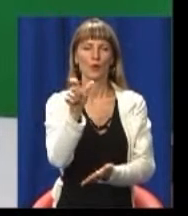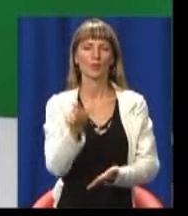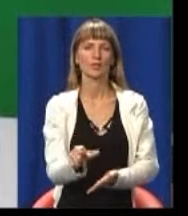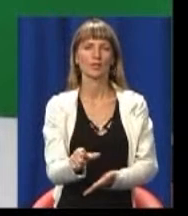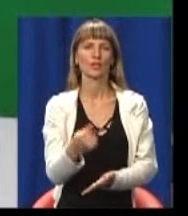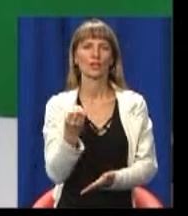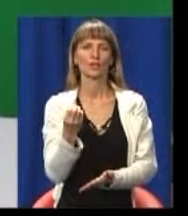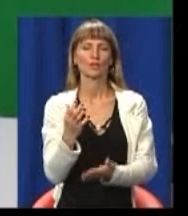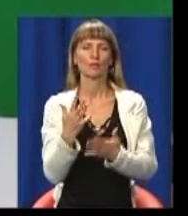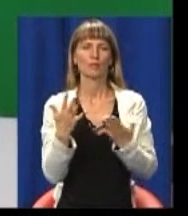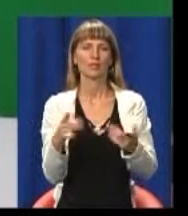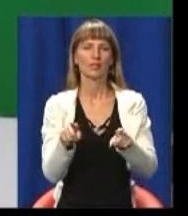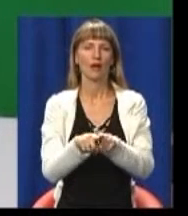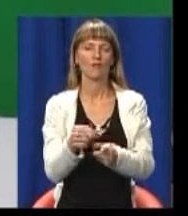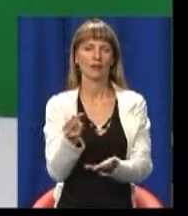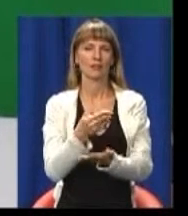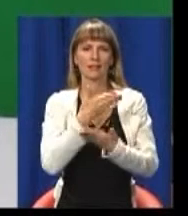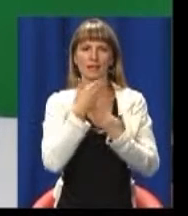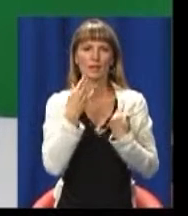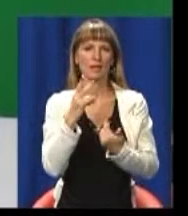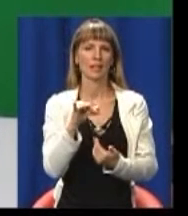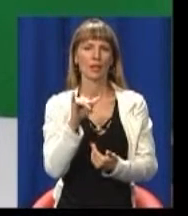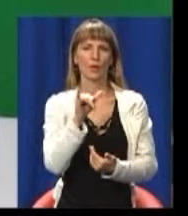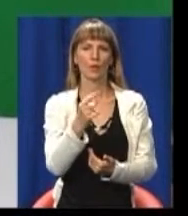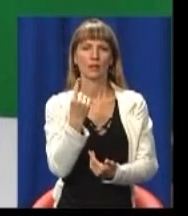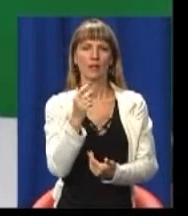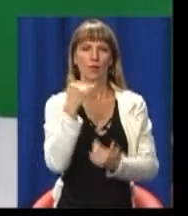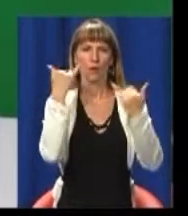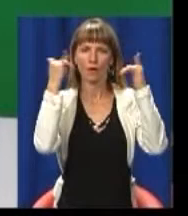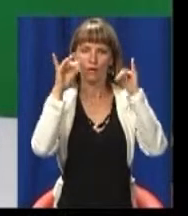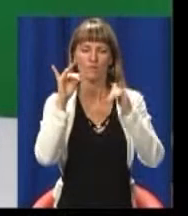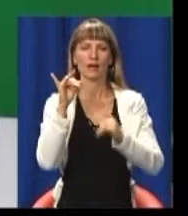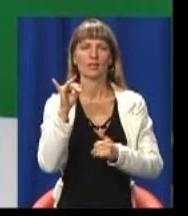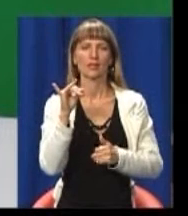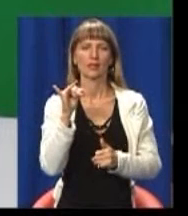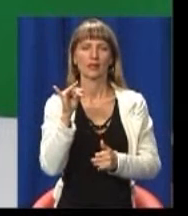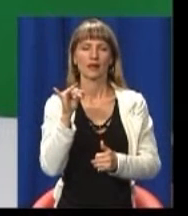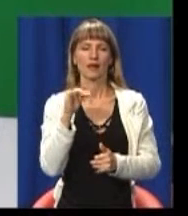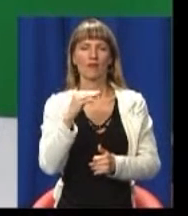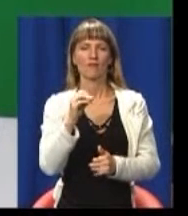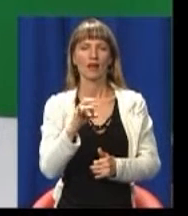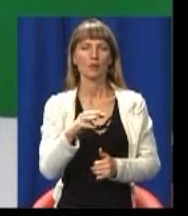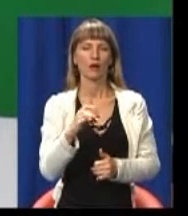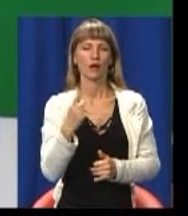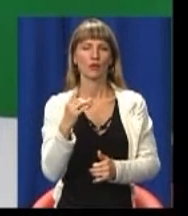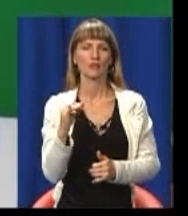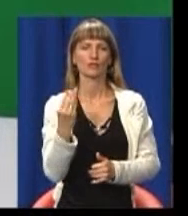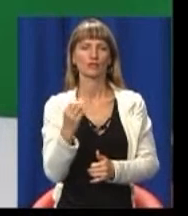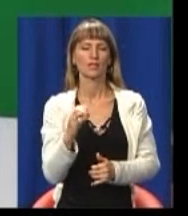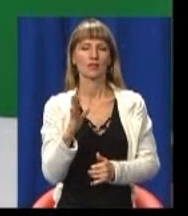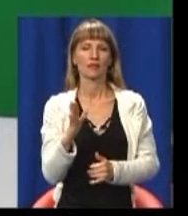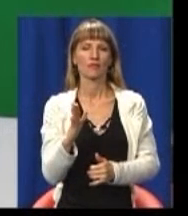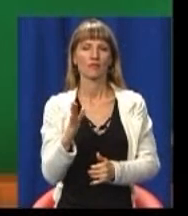людини. Більше такого малюнка немає ні в однієї cow. І фермери в одному зі штатів США використовують це при